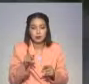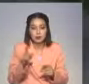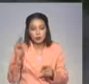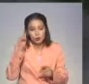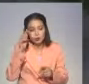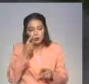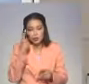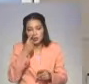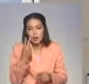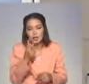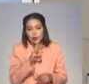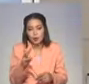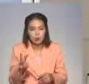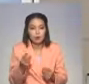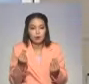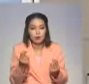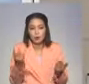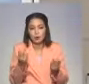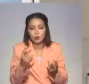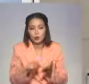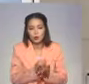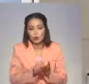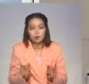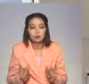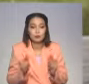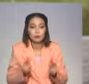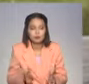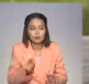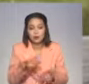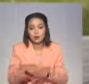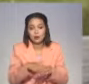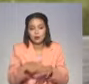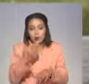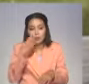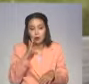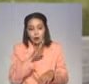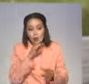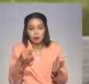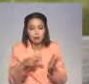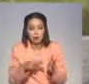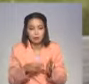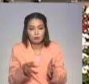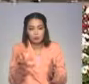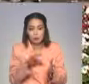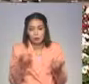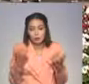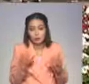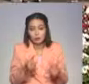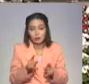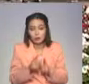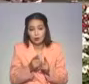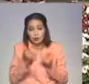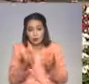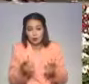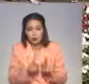2 миллион теңгеге жуық ақша керек. Құжат тапсыруға келген талапкер мен ата-аналар мұндай баған естіп абдырап қалған. Талабы таудай